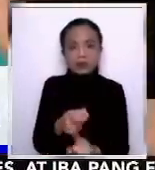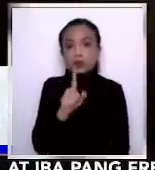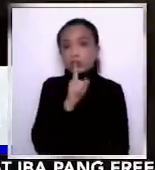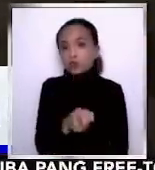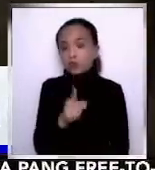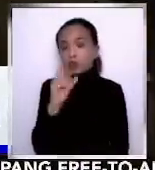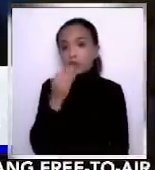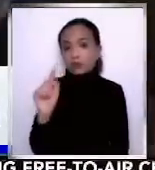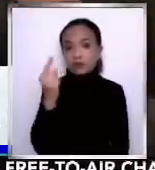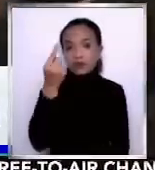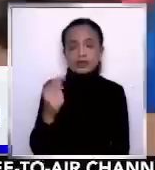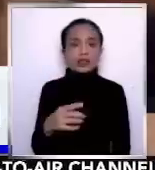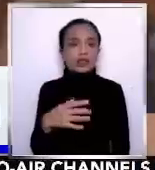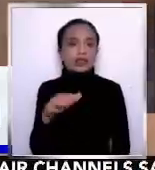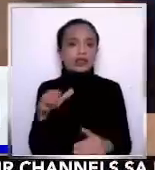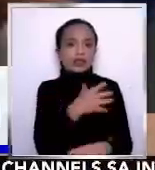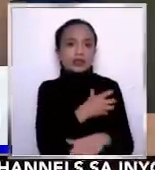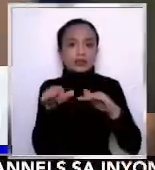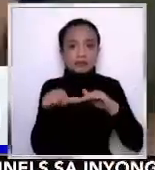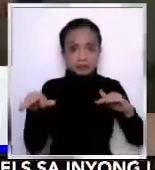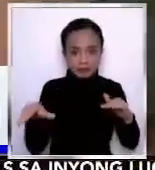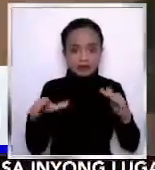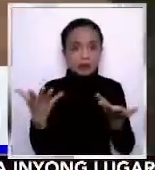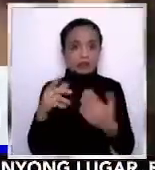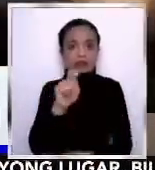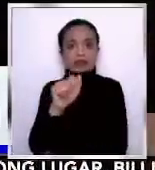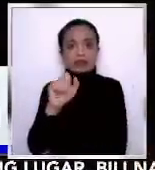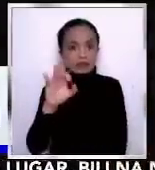ay yung mga enforcer na nasa ibabaw ng truck.